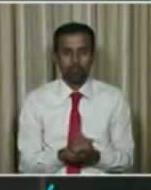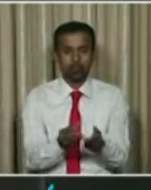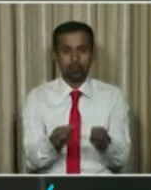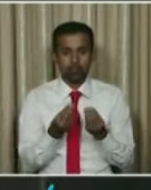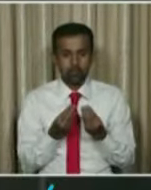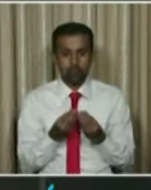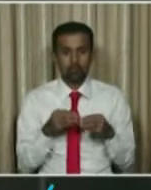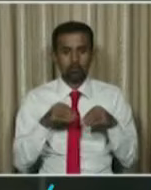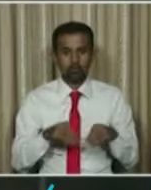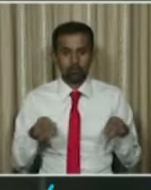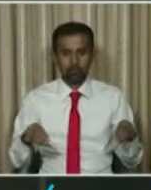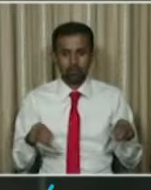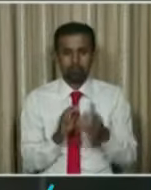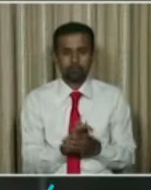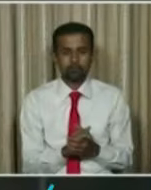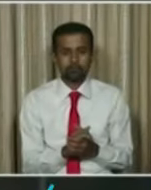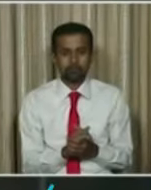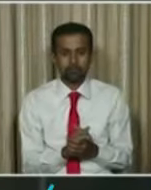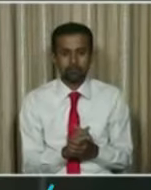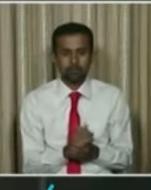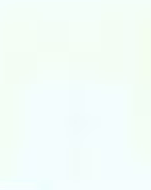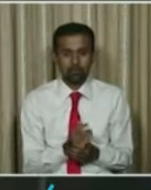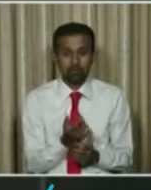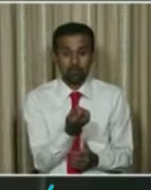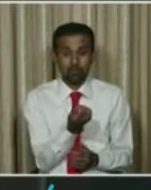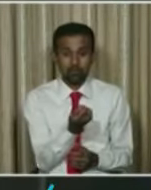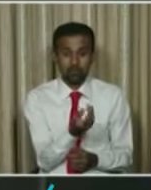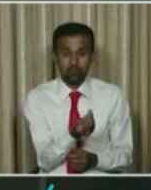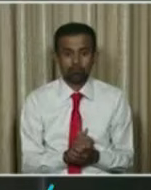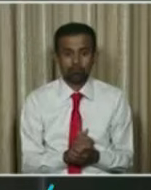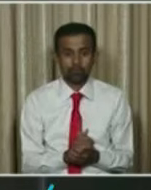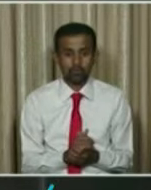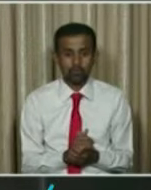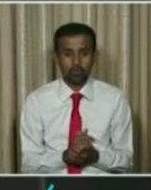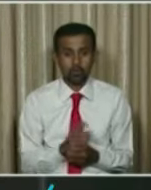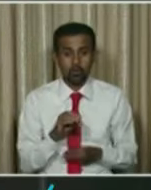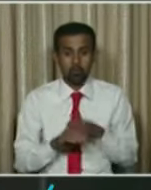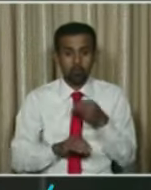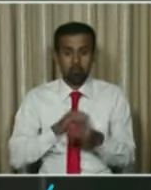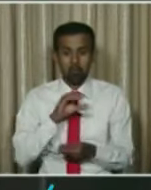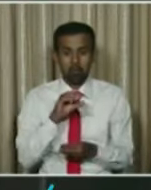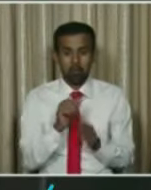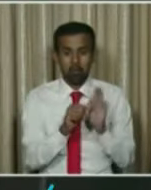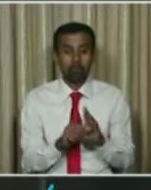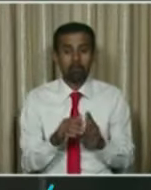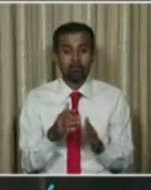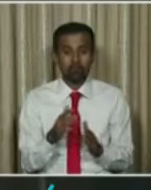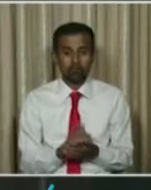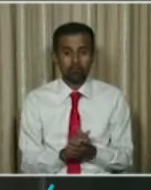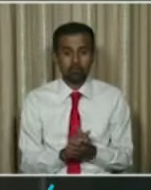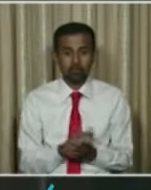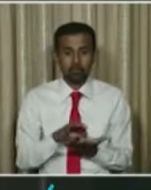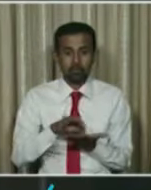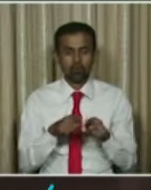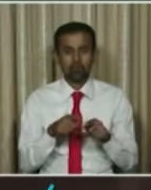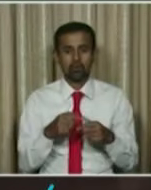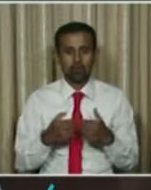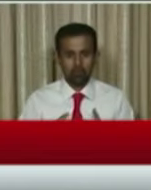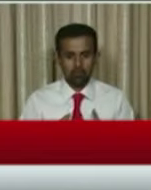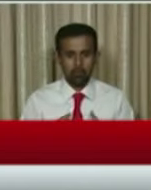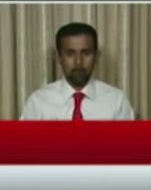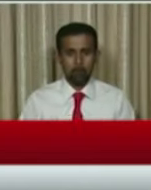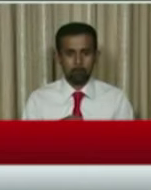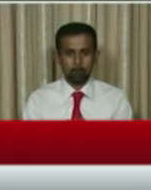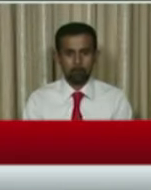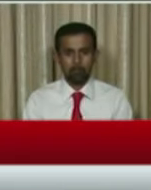දෙන කෘෂිකර්ම නිලධාරීන් අයතාලෙස මුදල් ඉල්ලීම් කරමින් ආයෝජකයන්ව අධෛර්යමටපත් කරමින් අනුමැතියෙන් ප්‍රමාද කරනවා දැන්